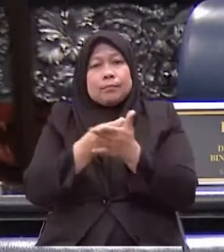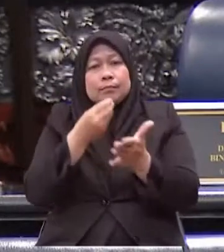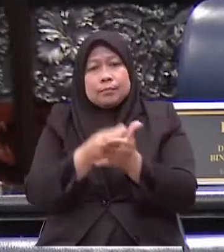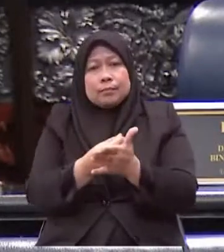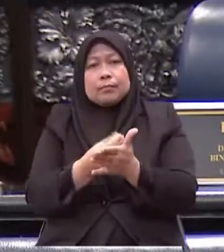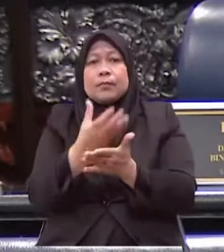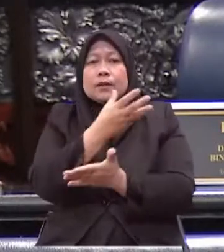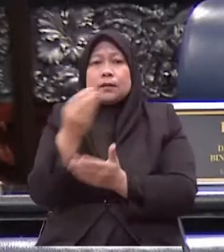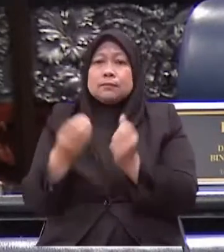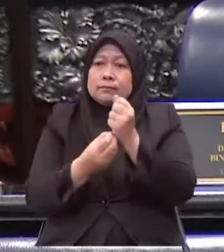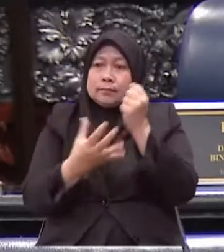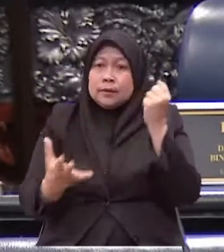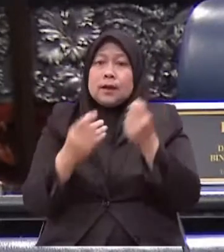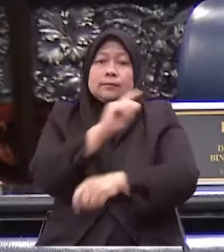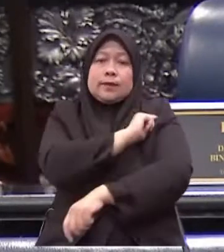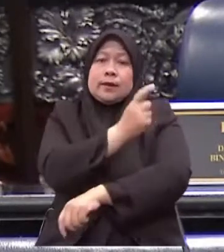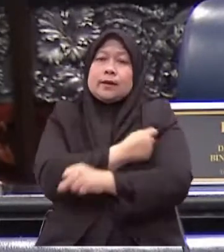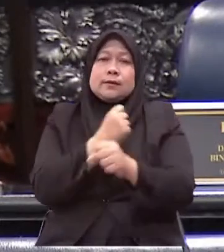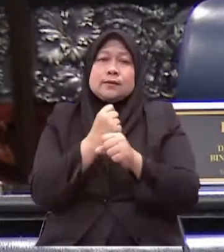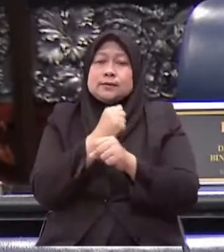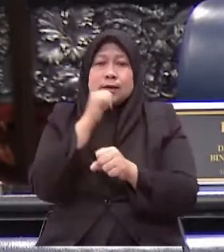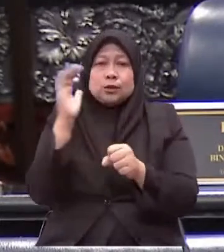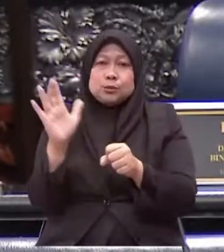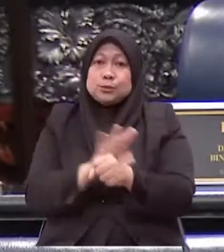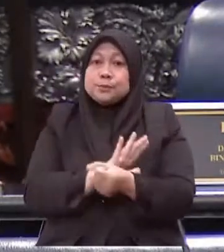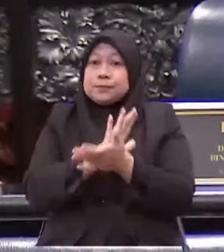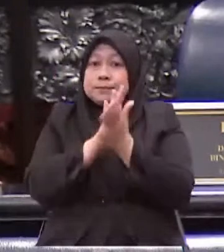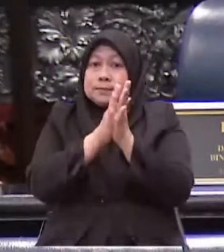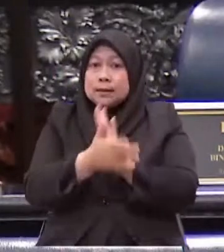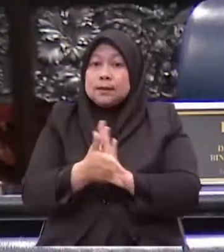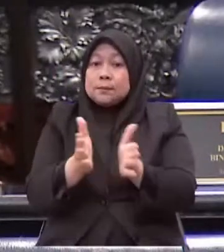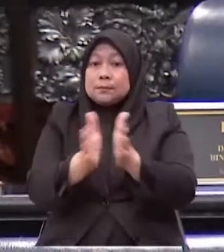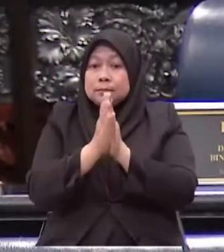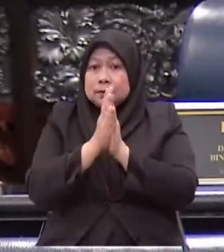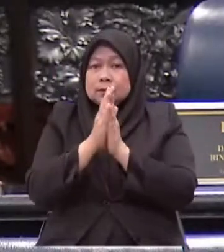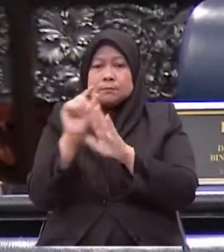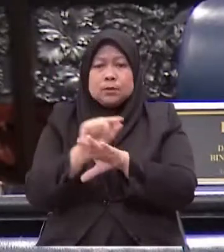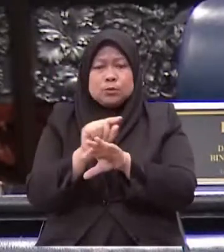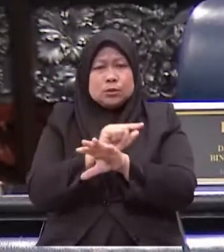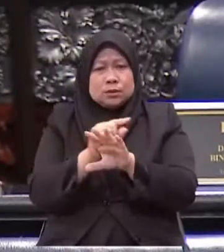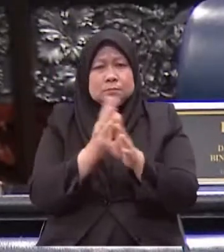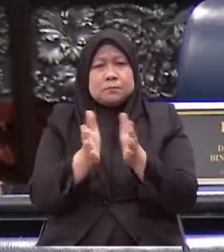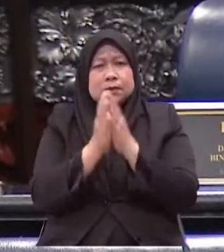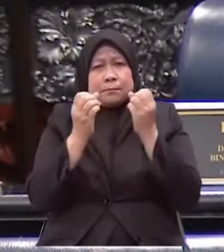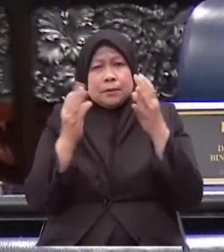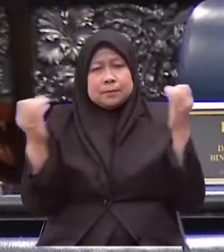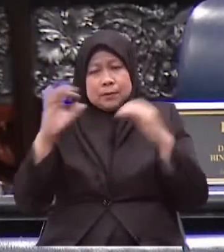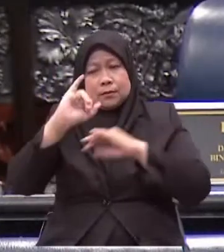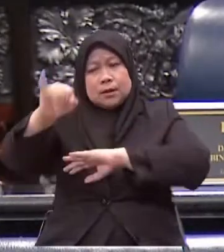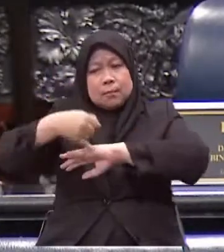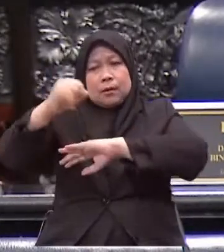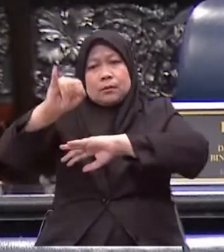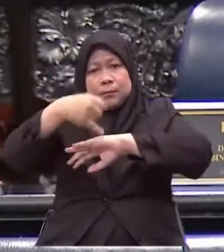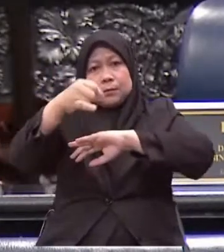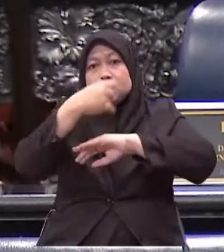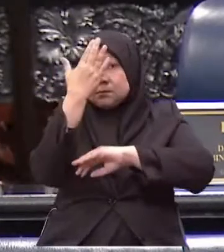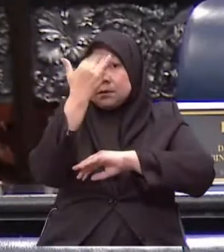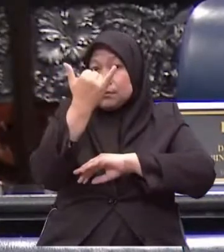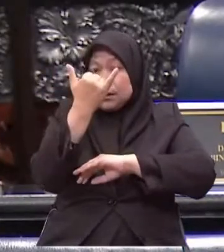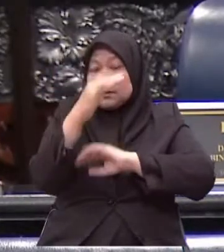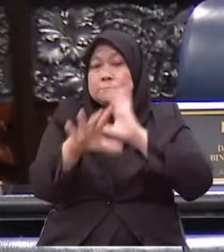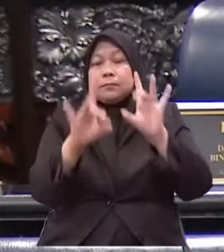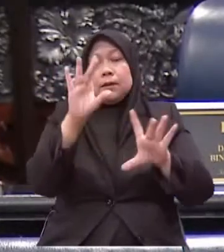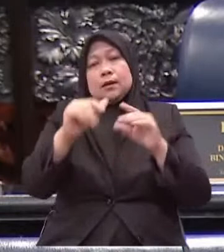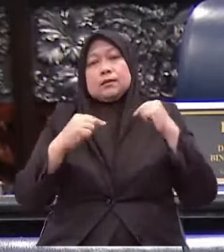tanah dan tenaga kerja Selain itu permintaan pengguna turut mempengaruhi import makanan kesan daripada pilihan